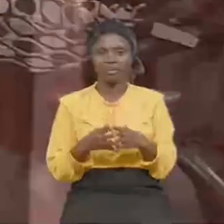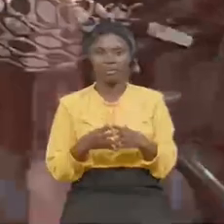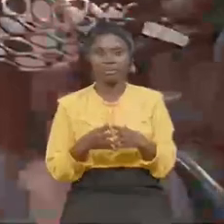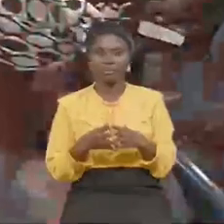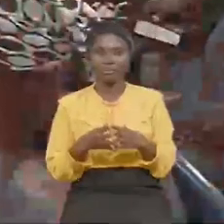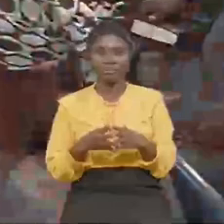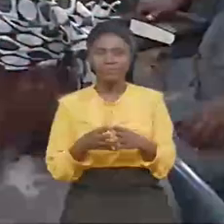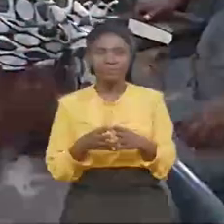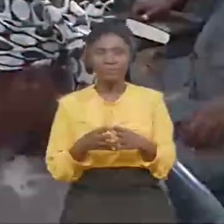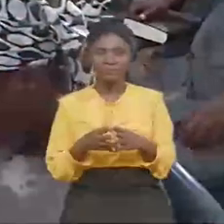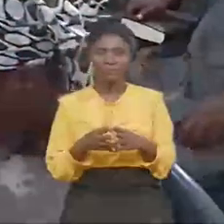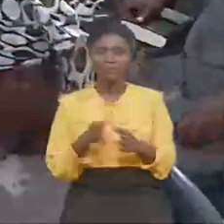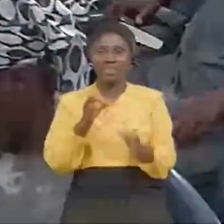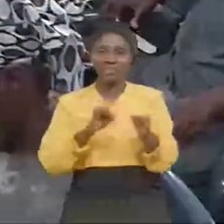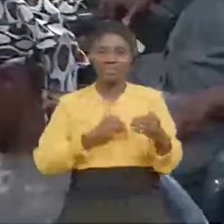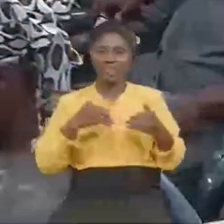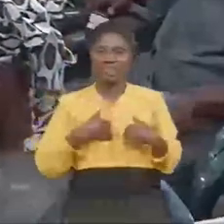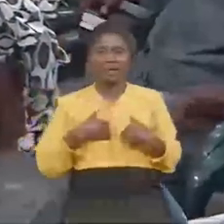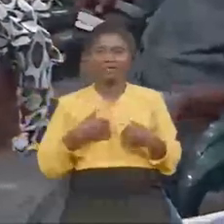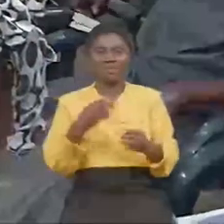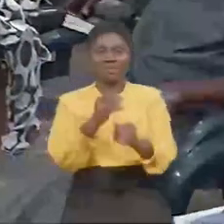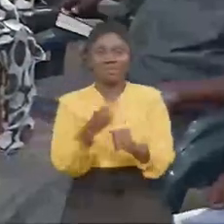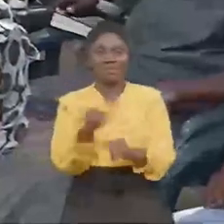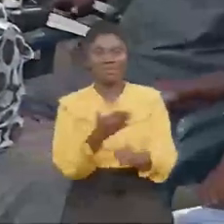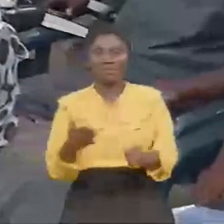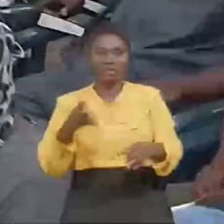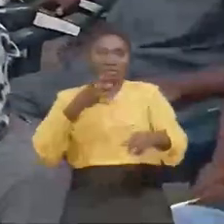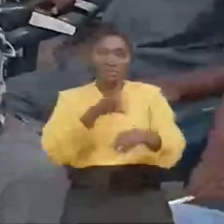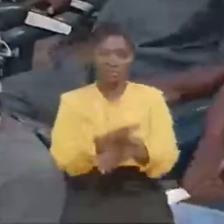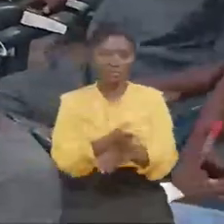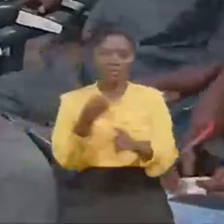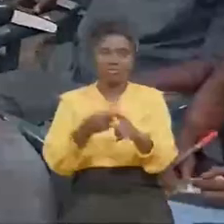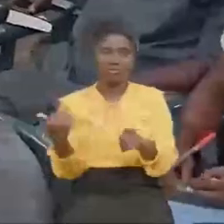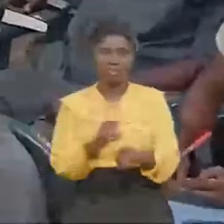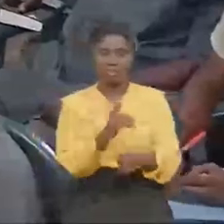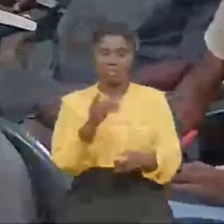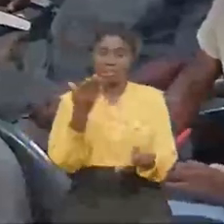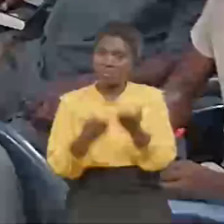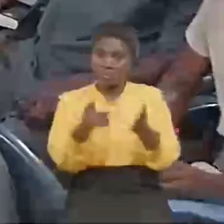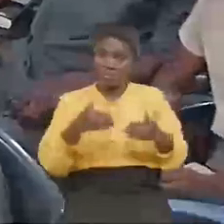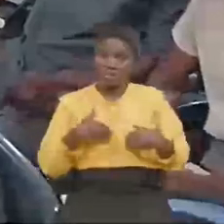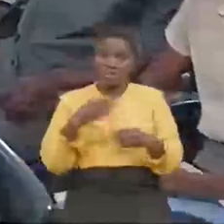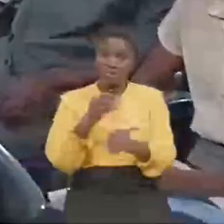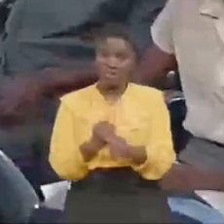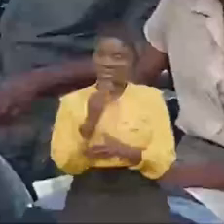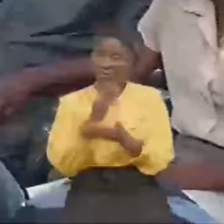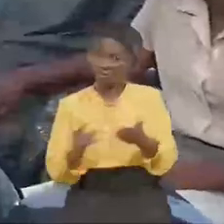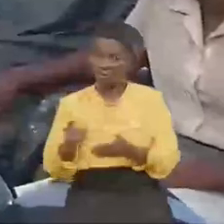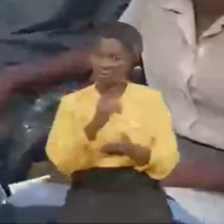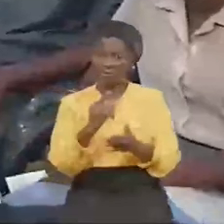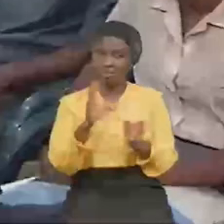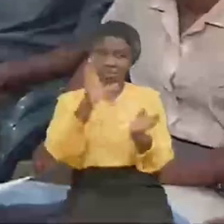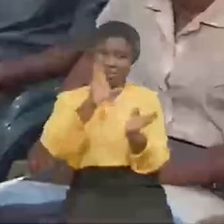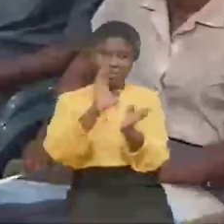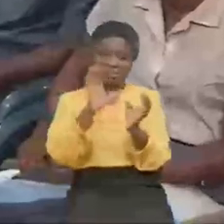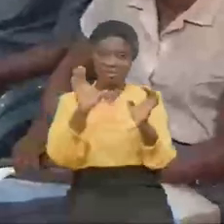à quelqu'un, est-ce que tu as pris le diplôme de quelqu'un avec lequel tu travailles? Si j'ai fait tort de quelque chose à quelqu'un, est-ce que